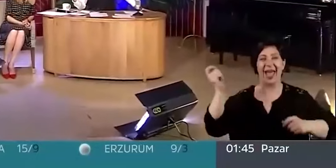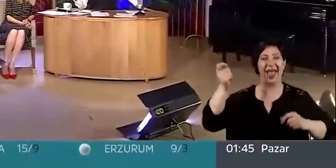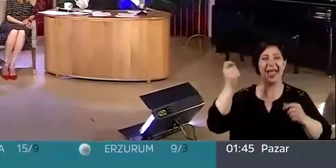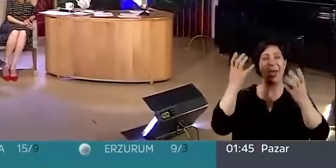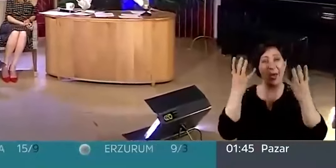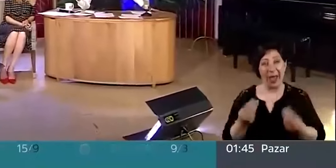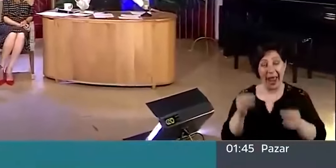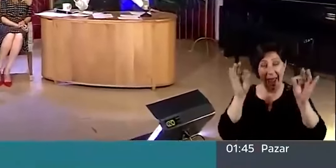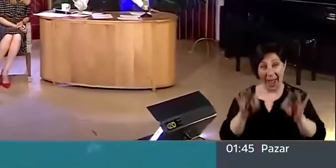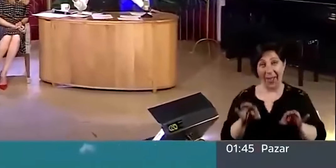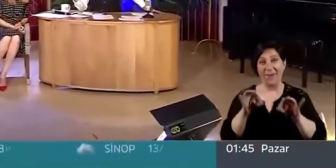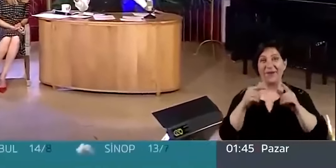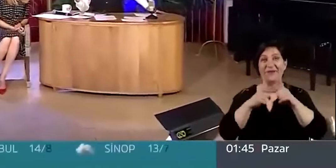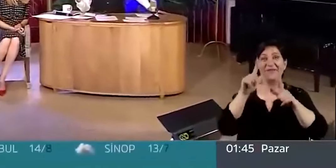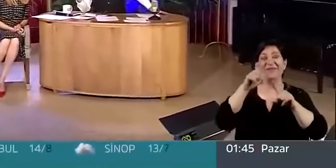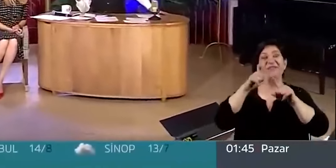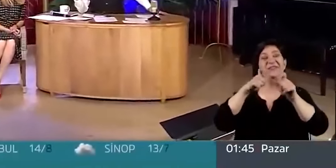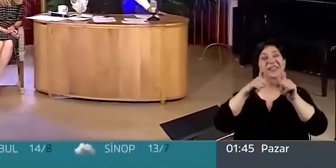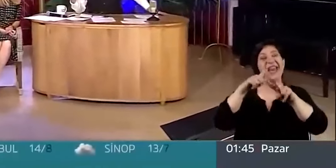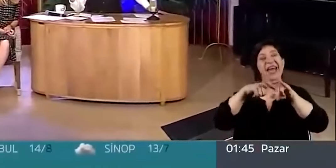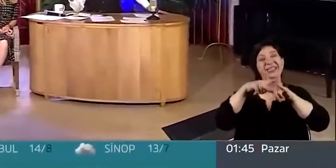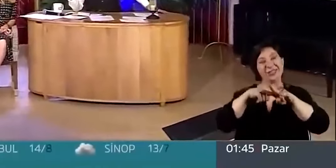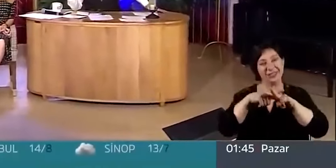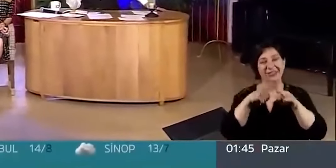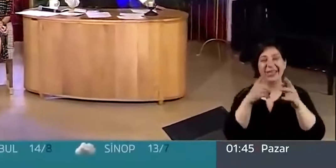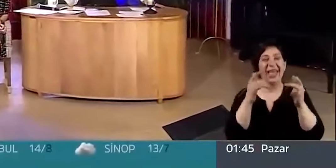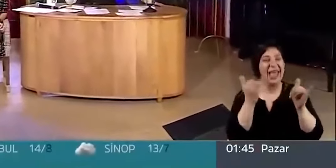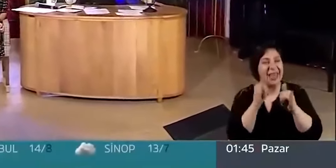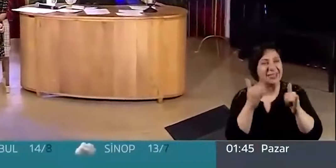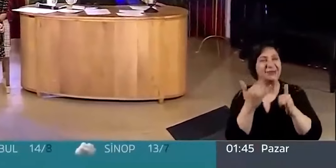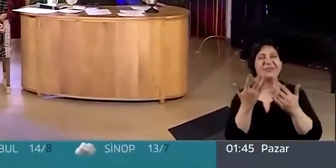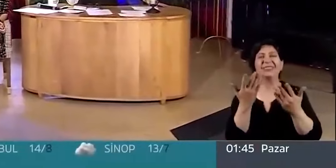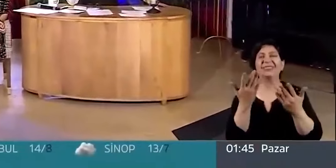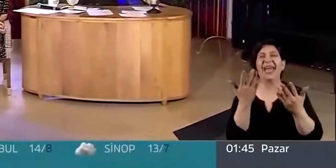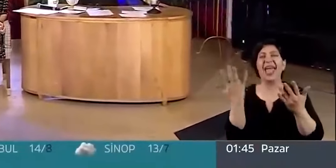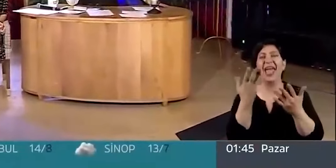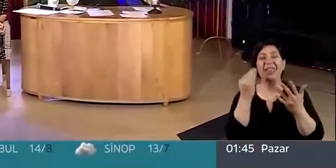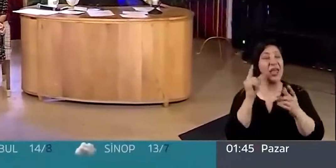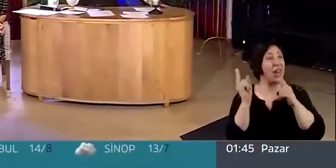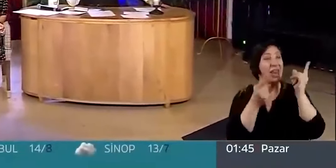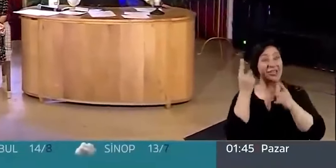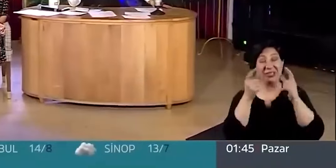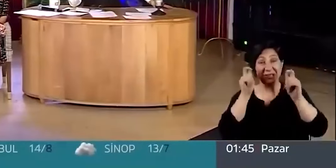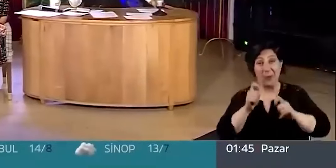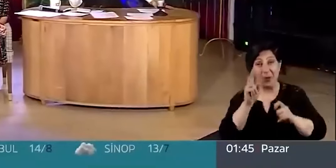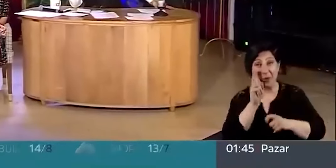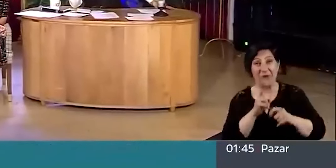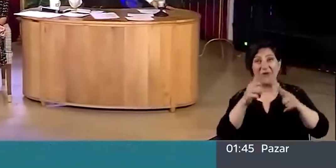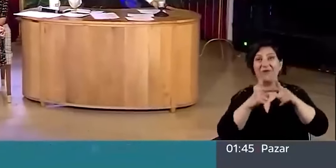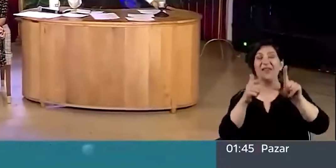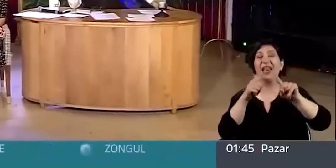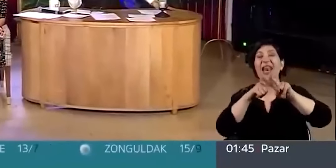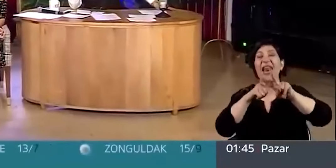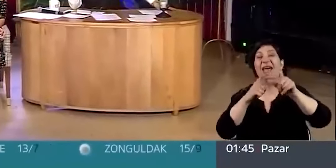Flash TV ha? Neşe kaynağımız ya. En ilginç yapımları gördüğümüz Flash